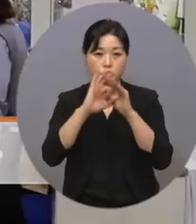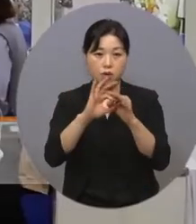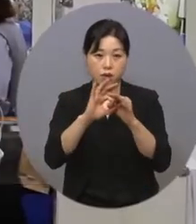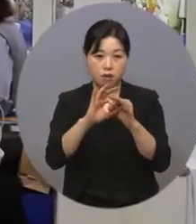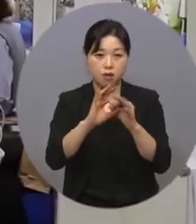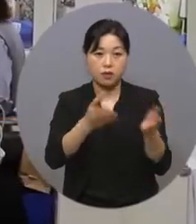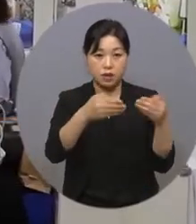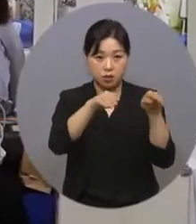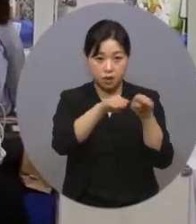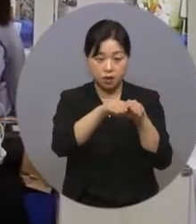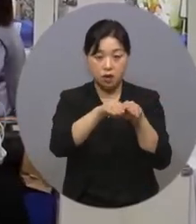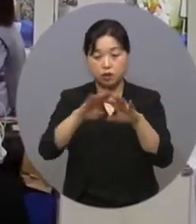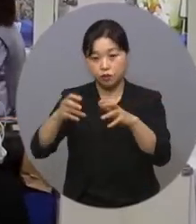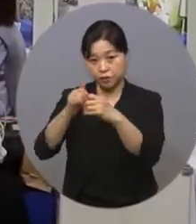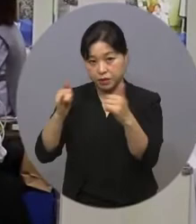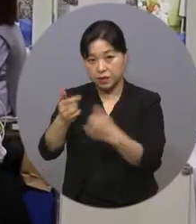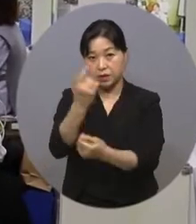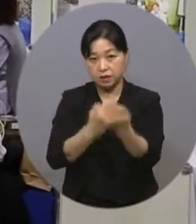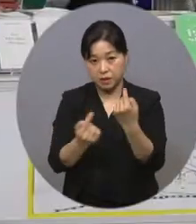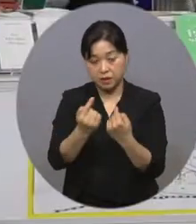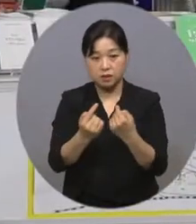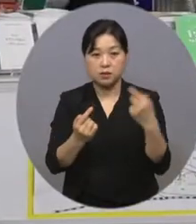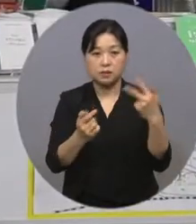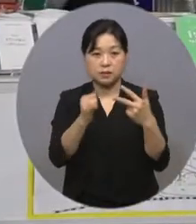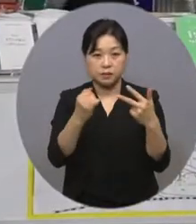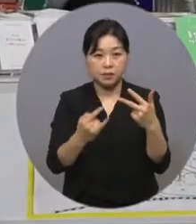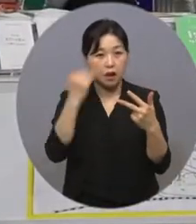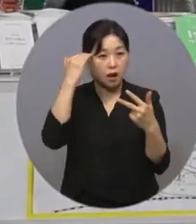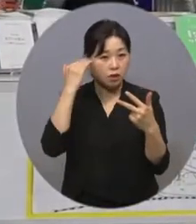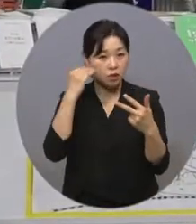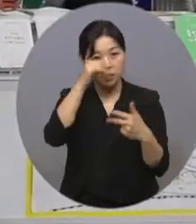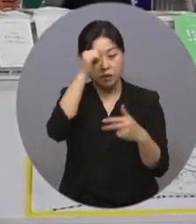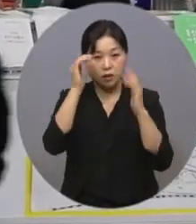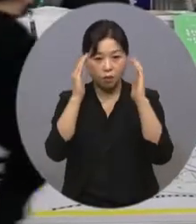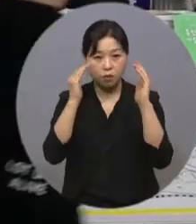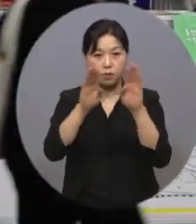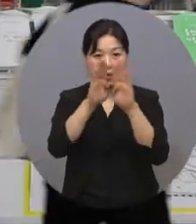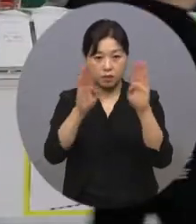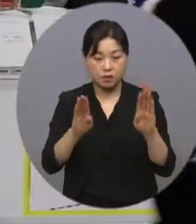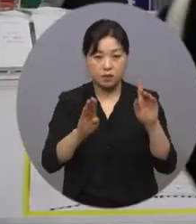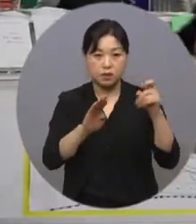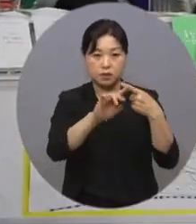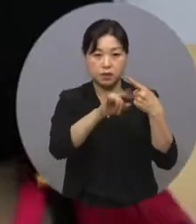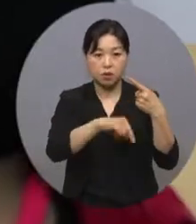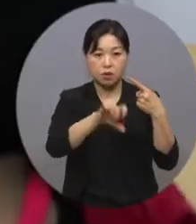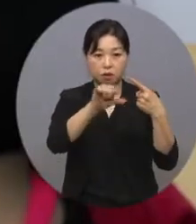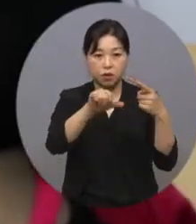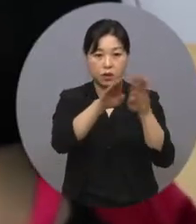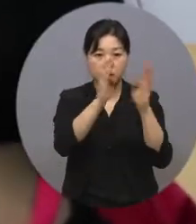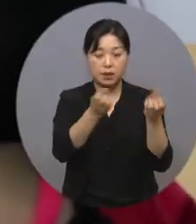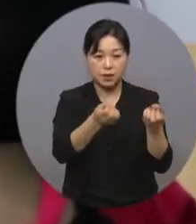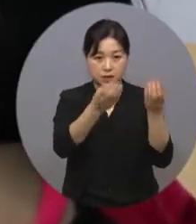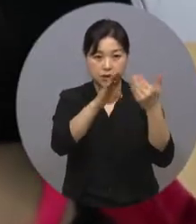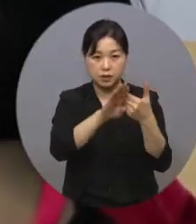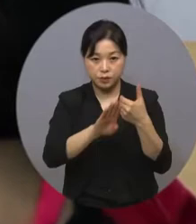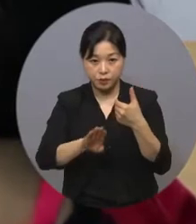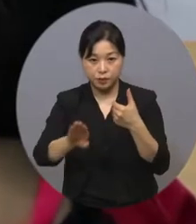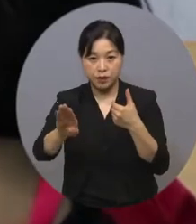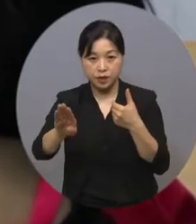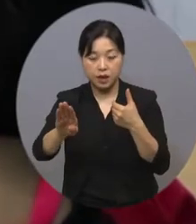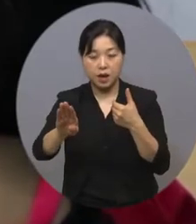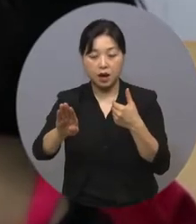참여한 제7회 대한민국 평생학습 박람회는 11월 5일 개막식을 시작으로